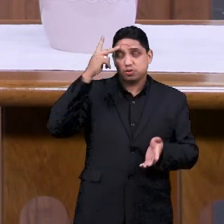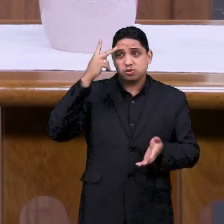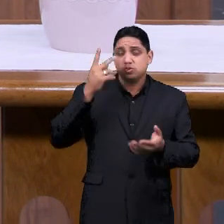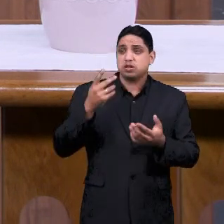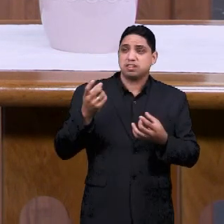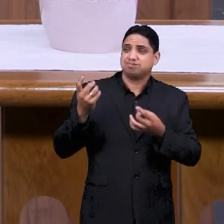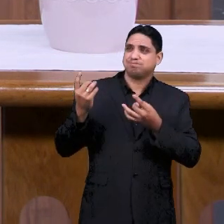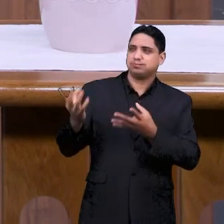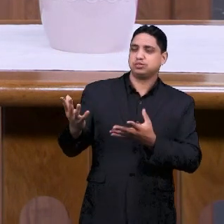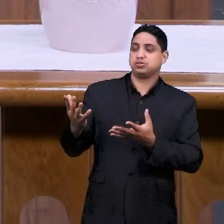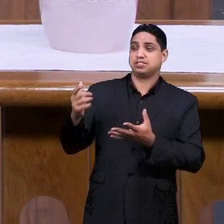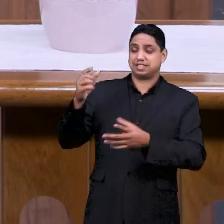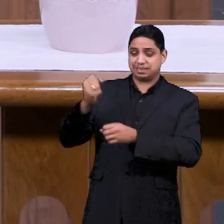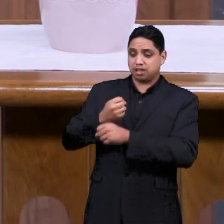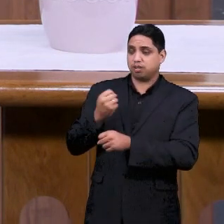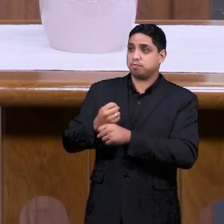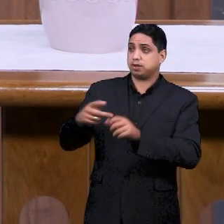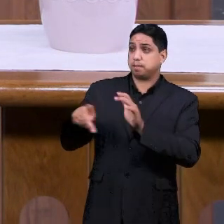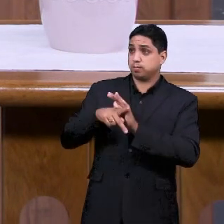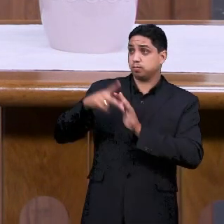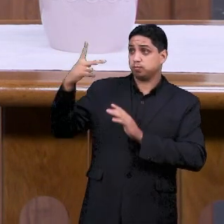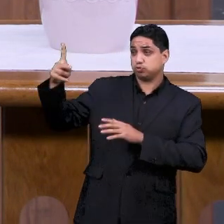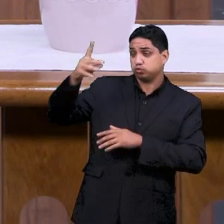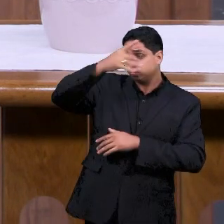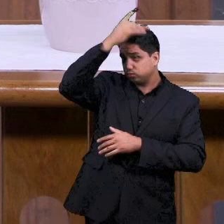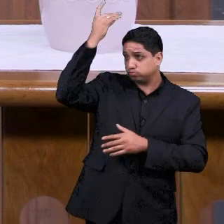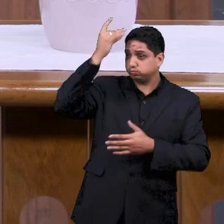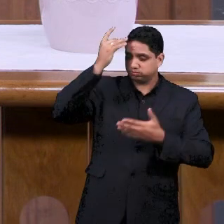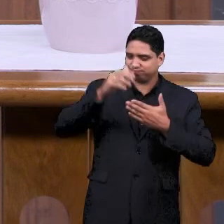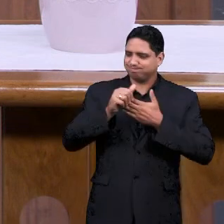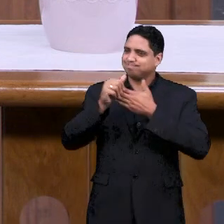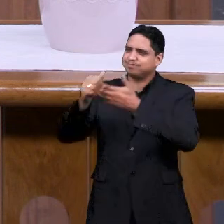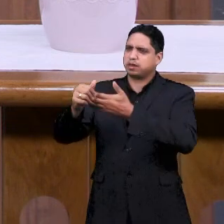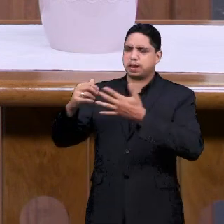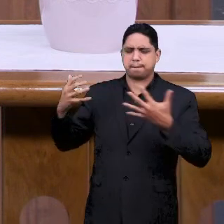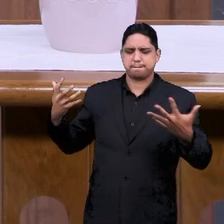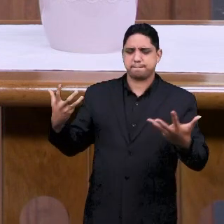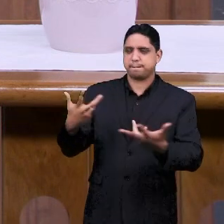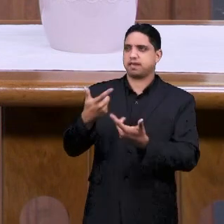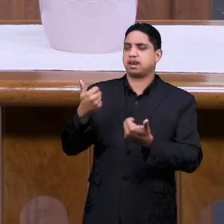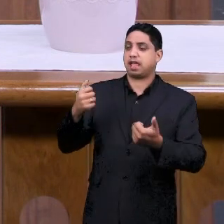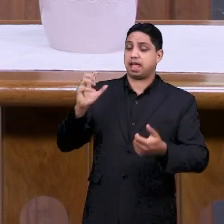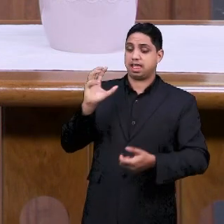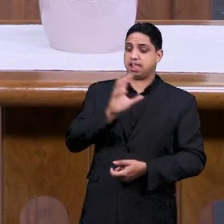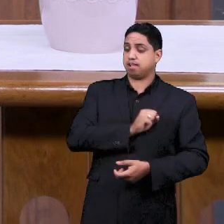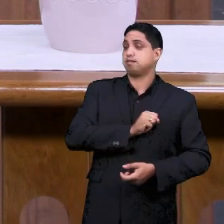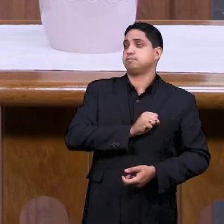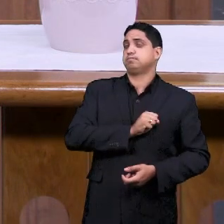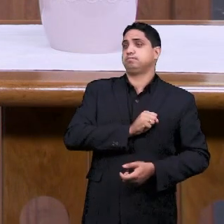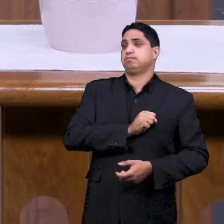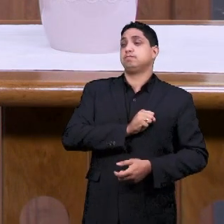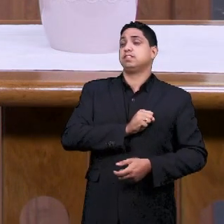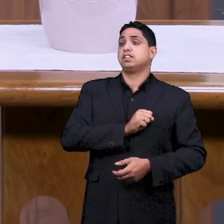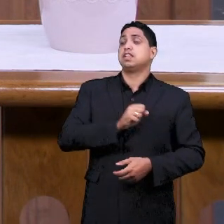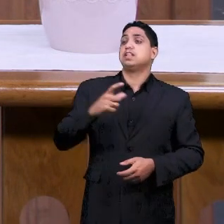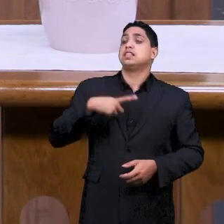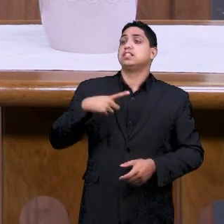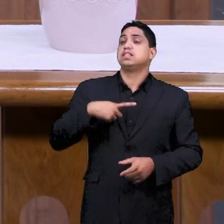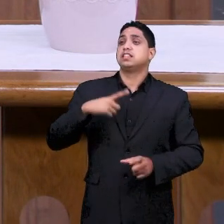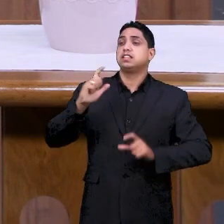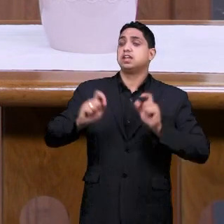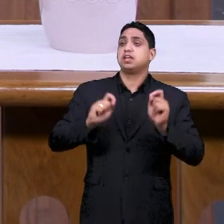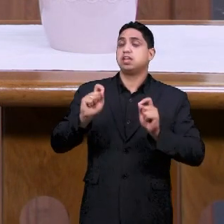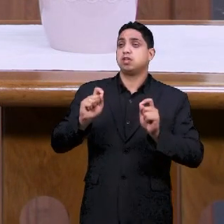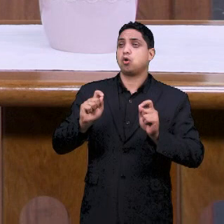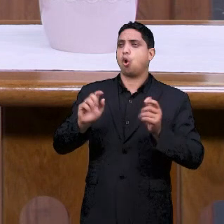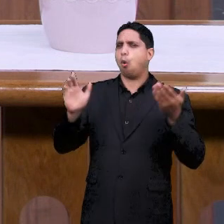troupeau qui est conduit par toi de manière si merveilleuse, de manière avec